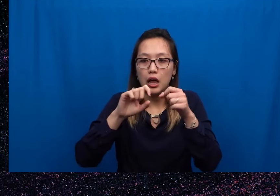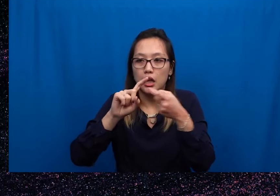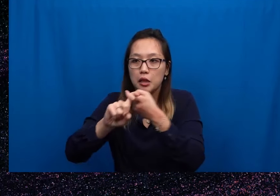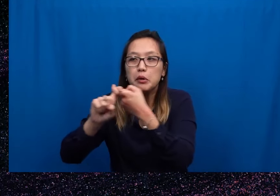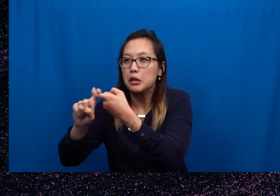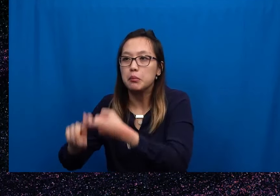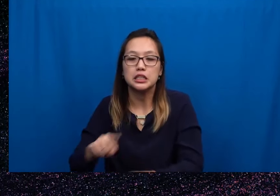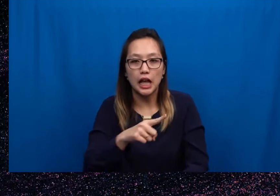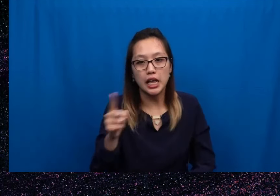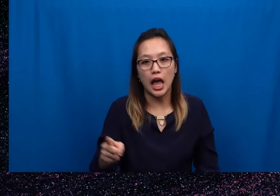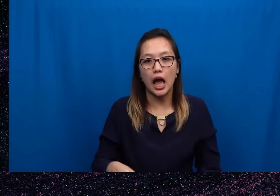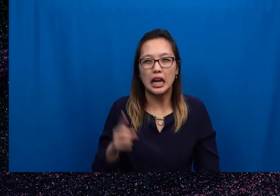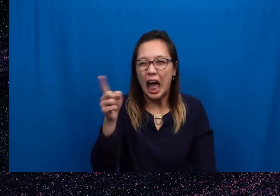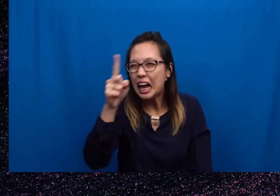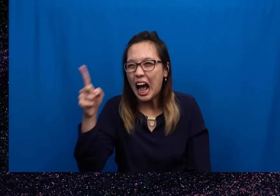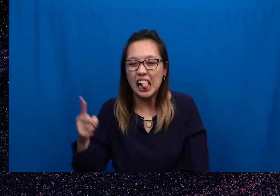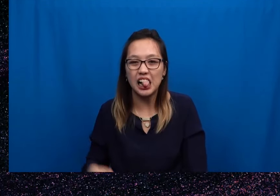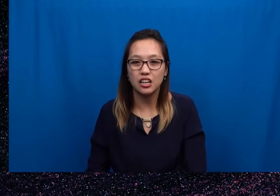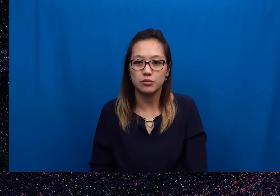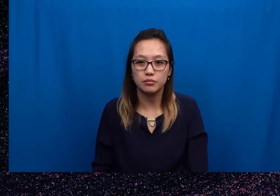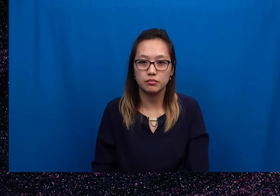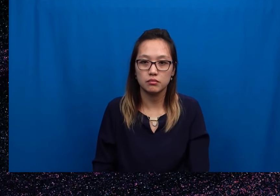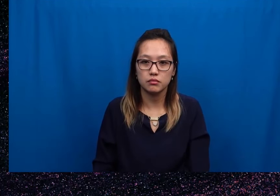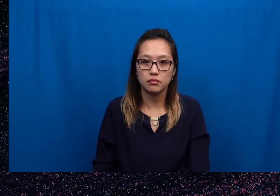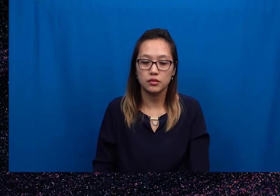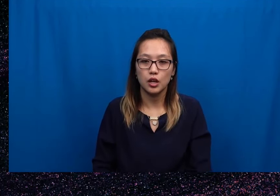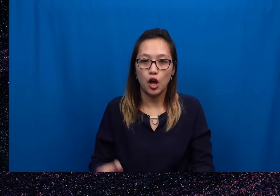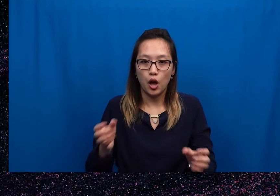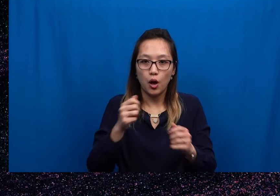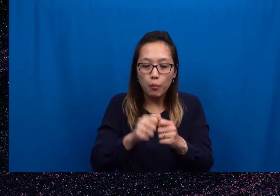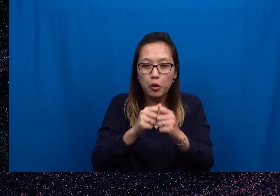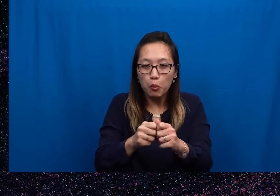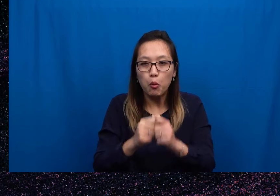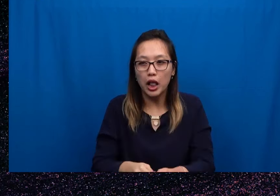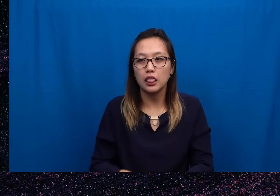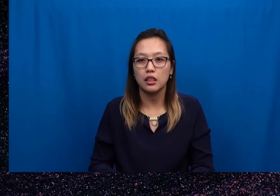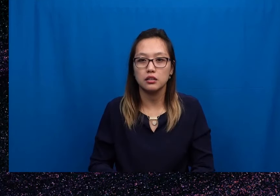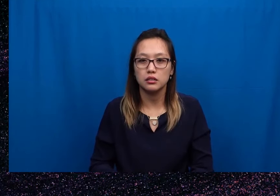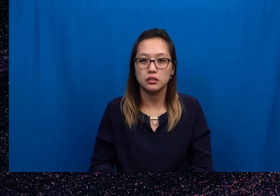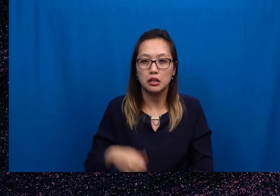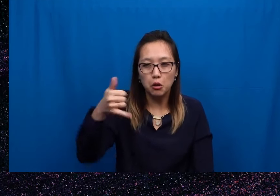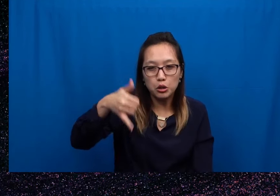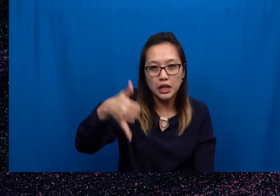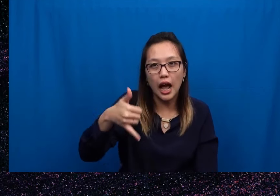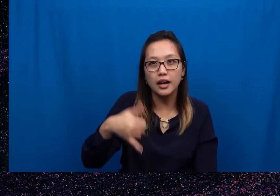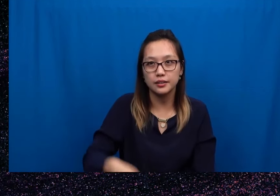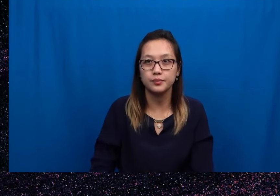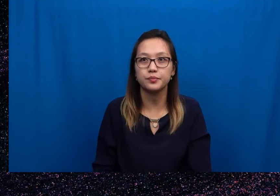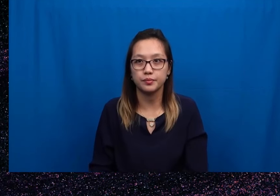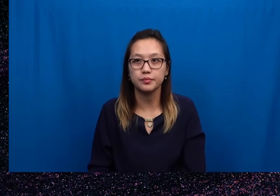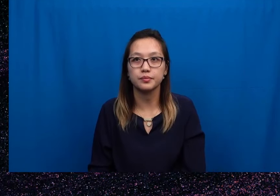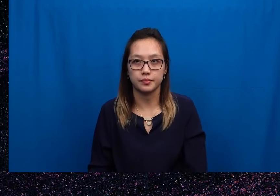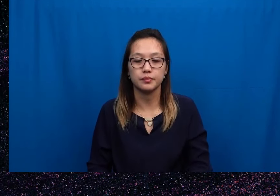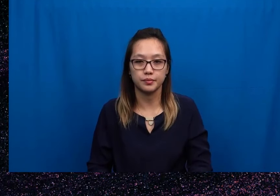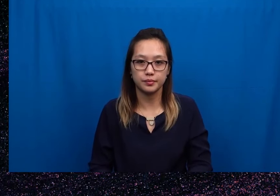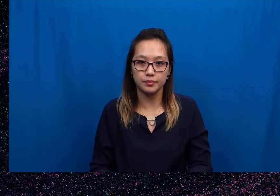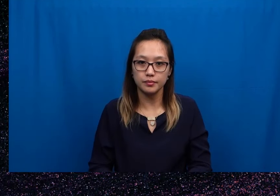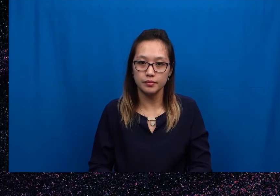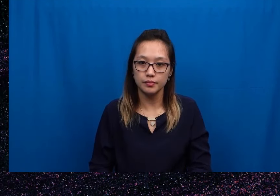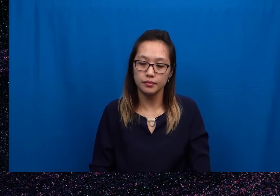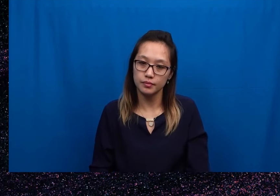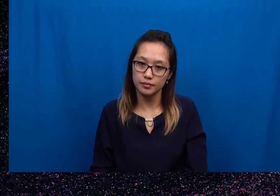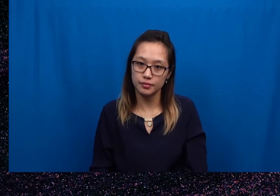yang merusak hidup saya, merusak cara berpikir saya dan sebagainya. Salah satu yang saya ingin ceritakan kepada